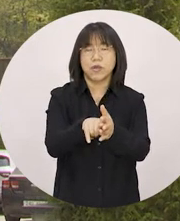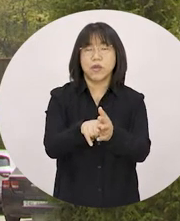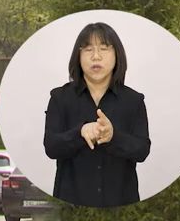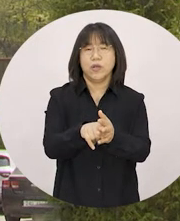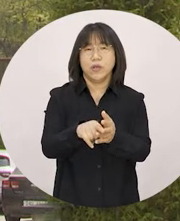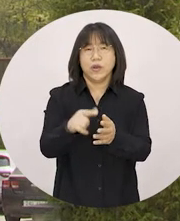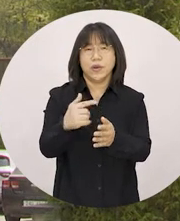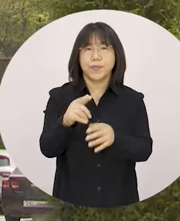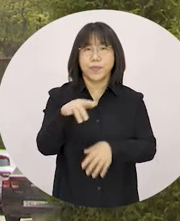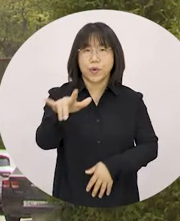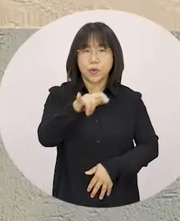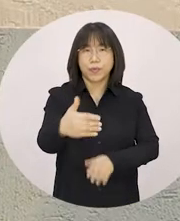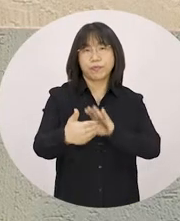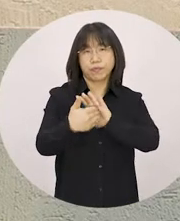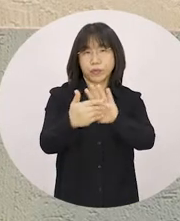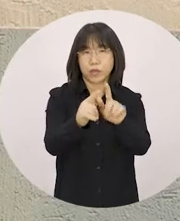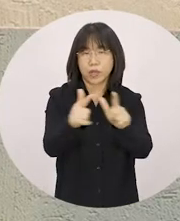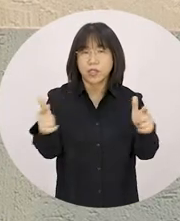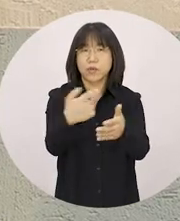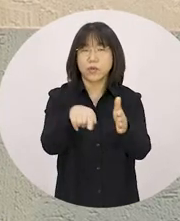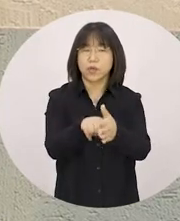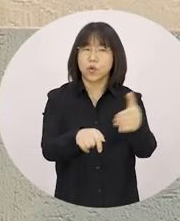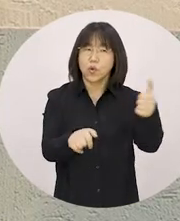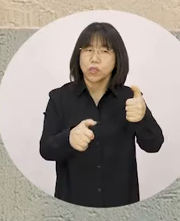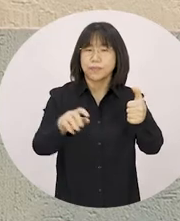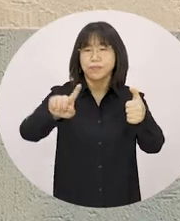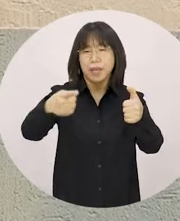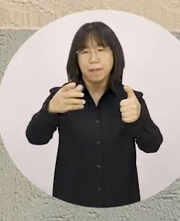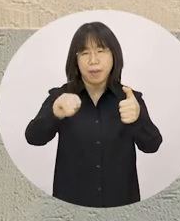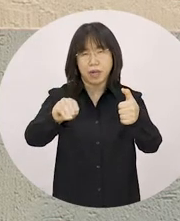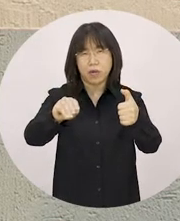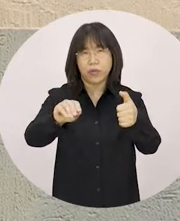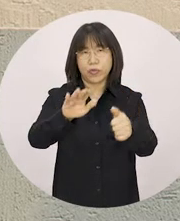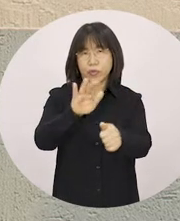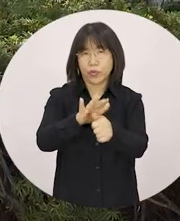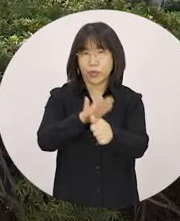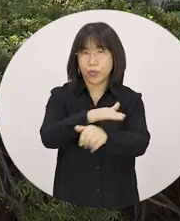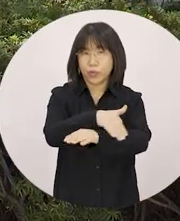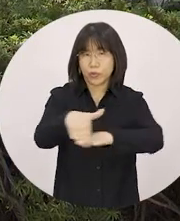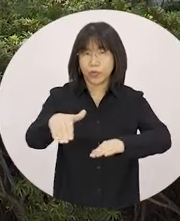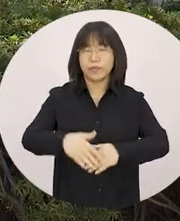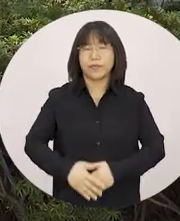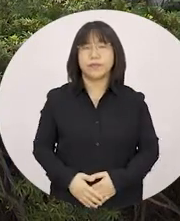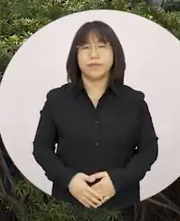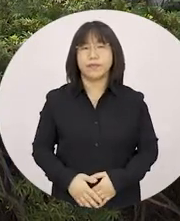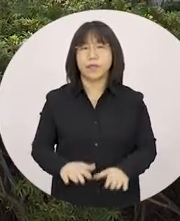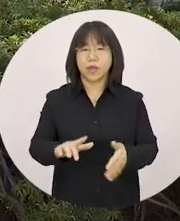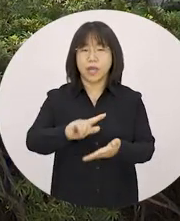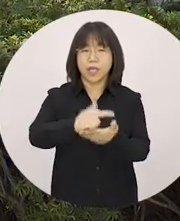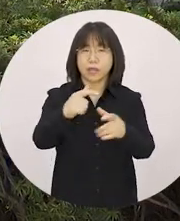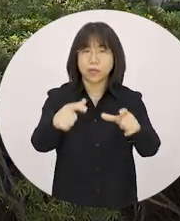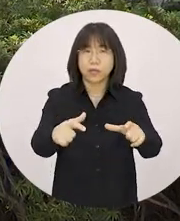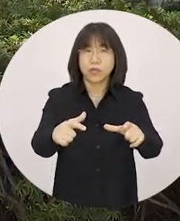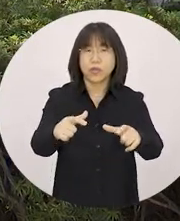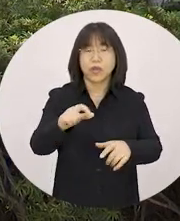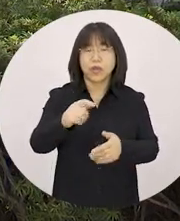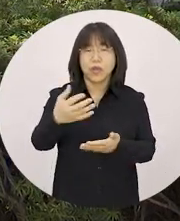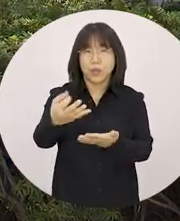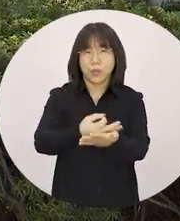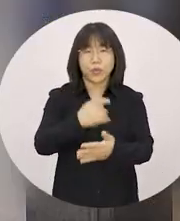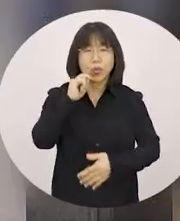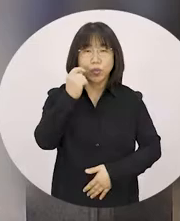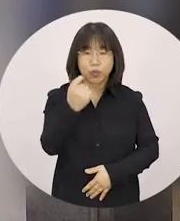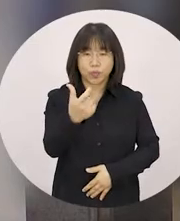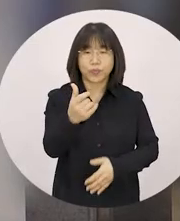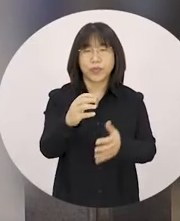등 운영의 사용하도록 50만 원과 100만 원씩 차등 지원합니다 한편 강서구는 그동안 저소득 위기가 고